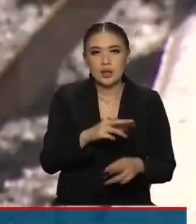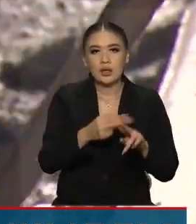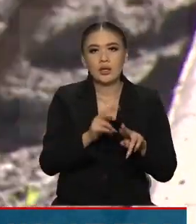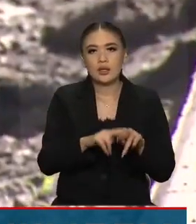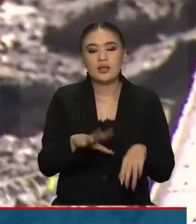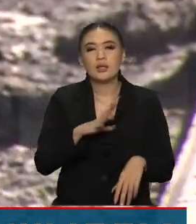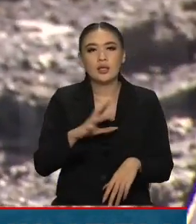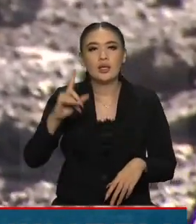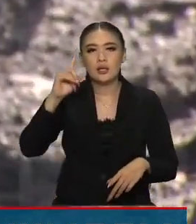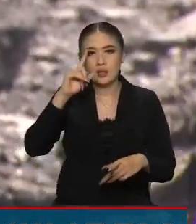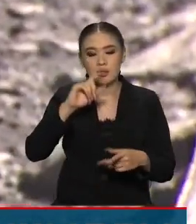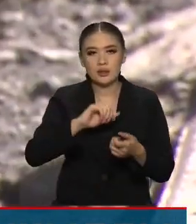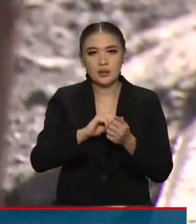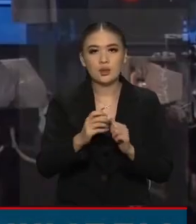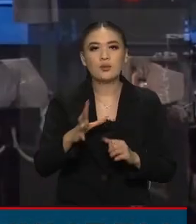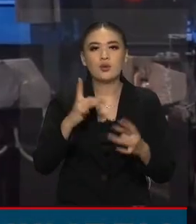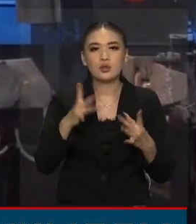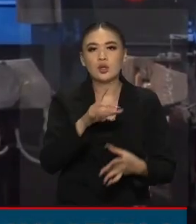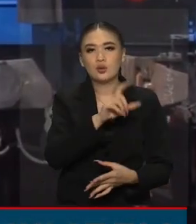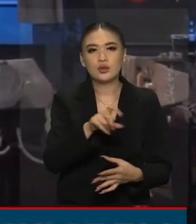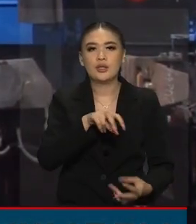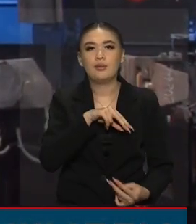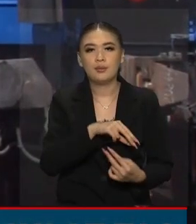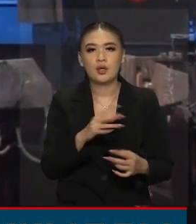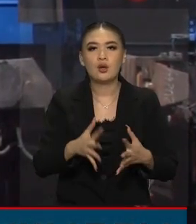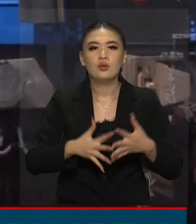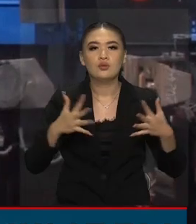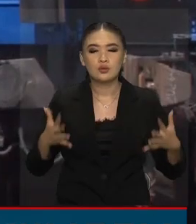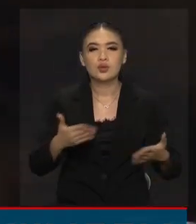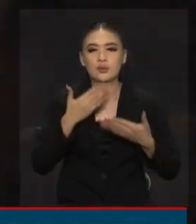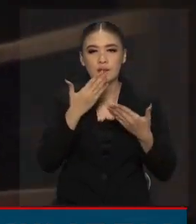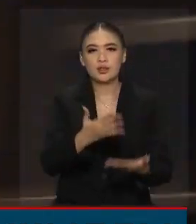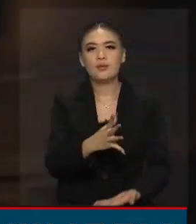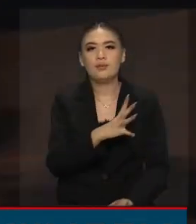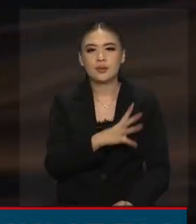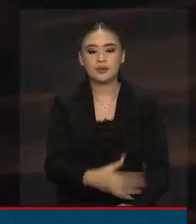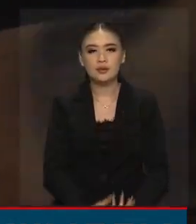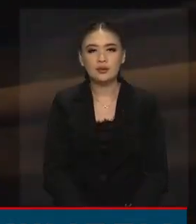инфляцияны ескеріп, қарапайым жұмысшылардың еңбекақысын арттыруды сұрады.